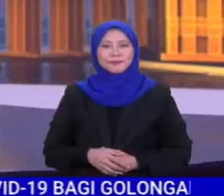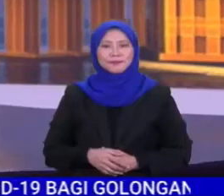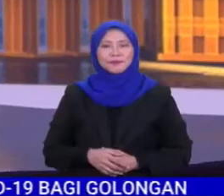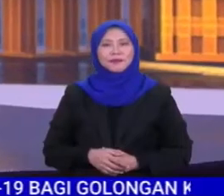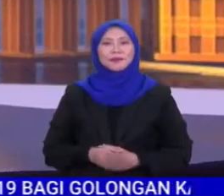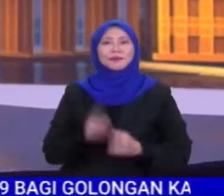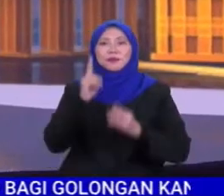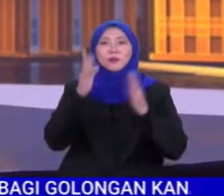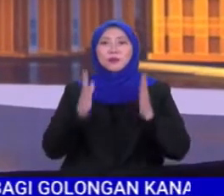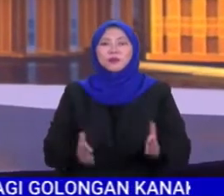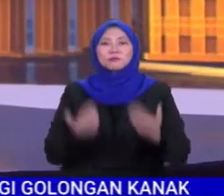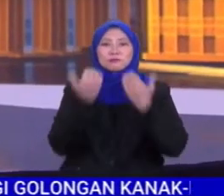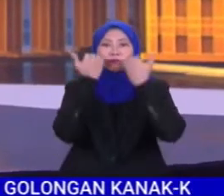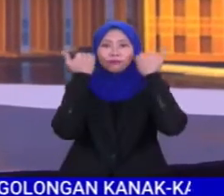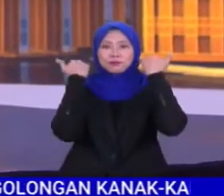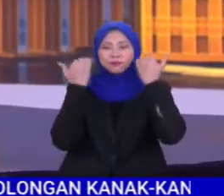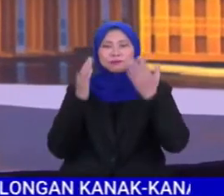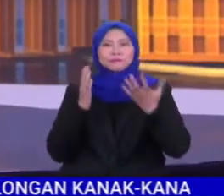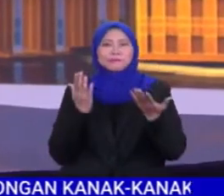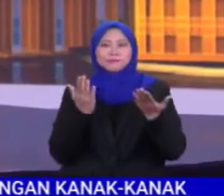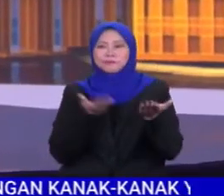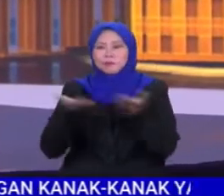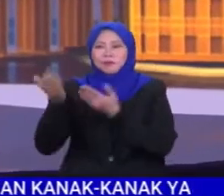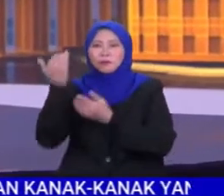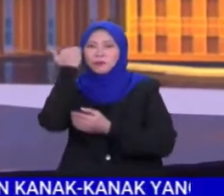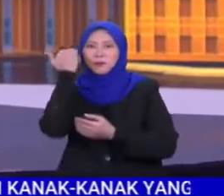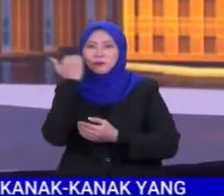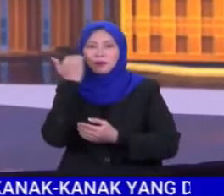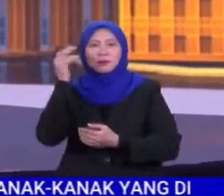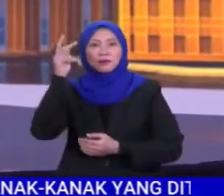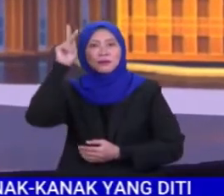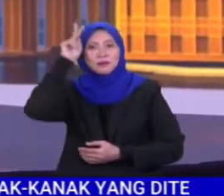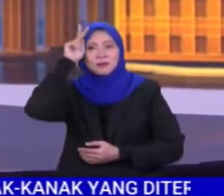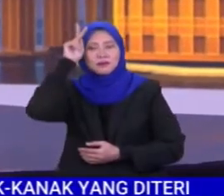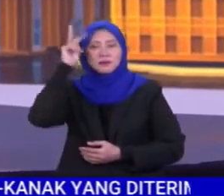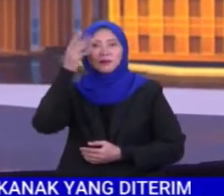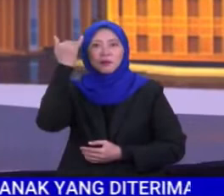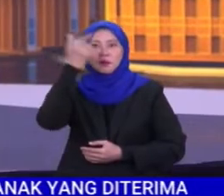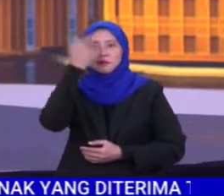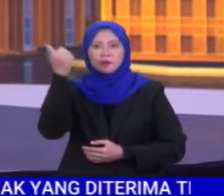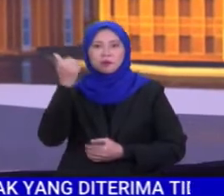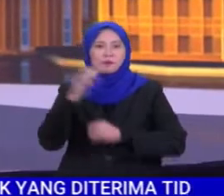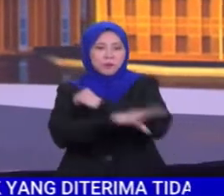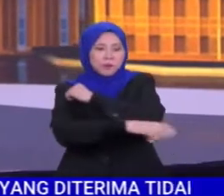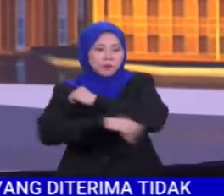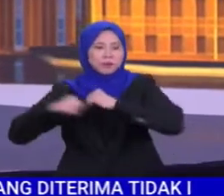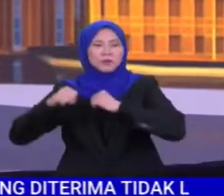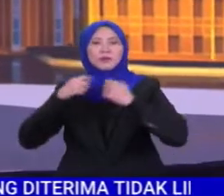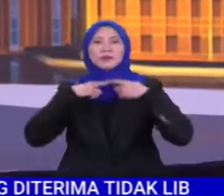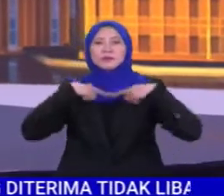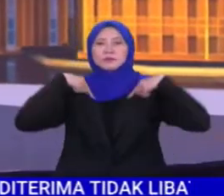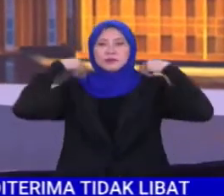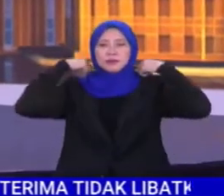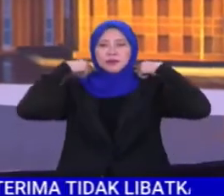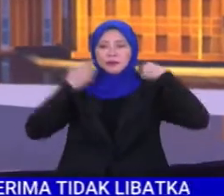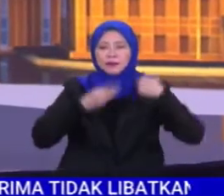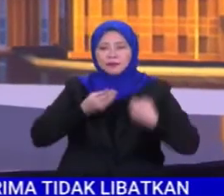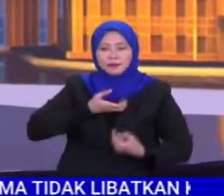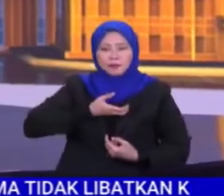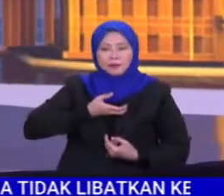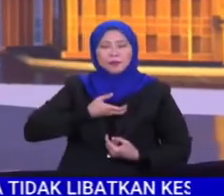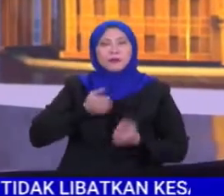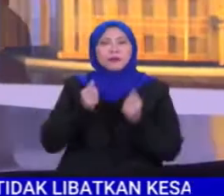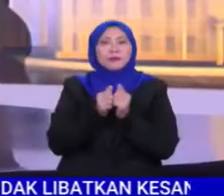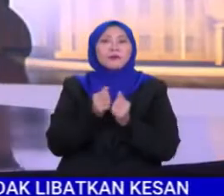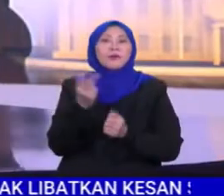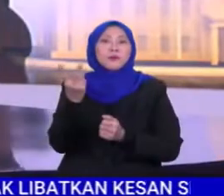seorang penganggur dihadapkan ke mahkamah section Kotabaru hari ini atas pertumbuhan merompak seutas rantai lihai dan loket milik dua orang